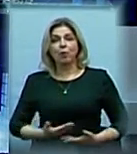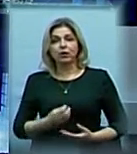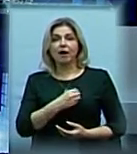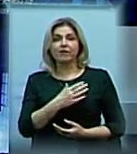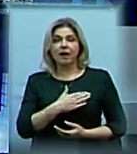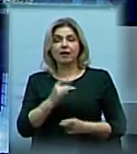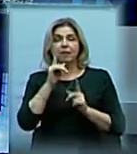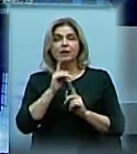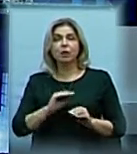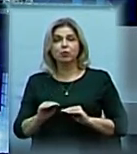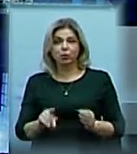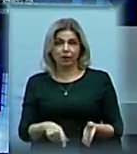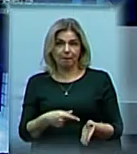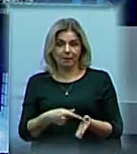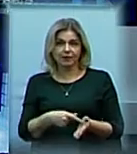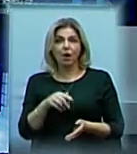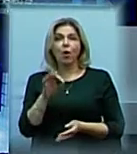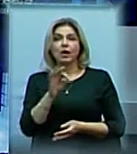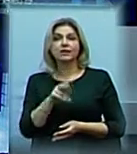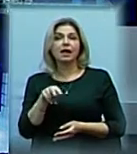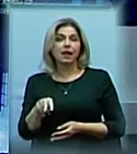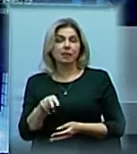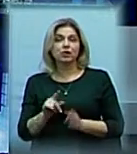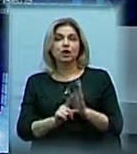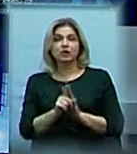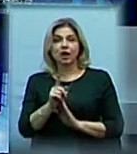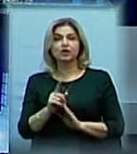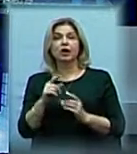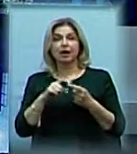та благоустрою міста Олексієм Глєпішевим.